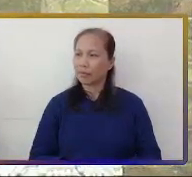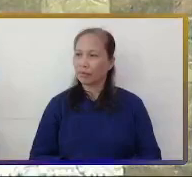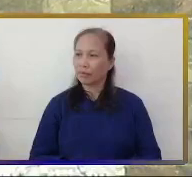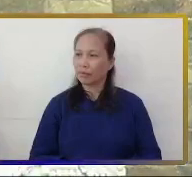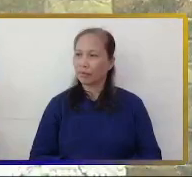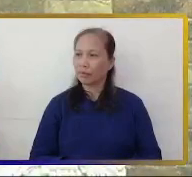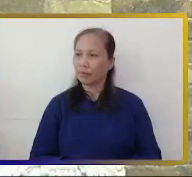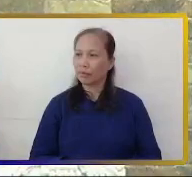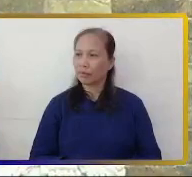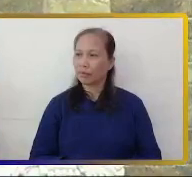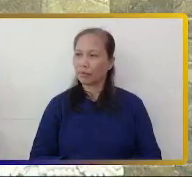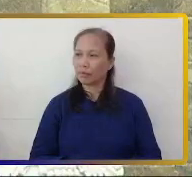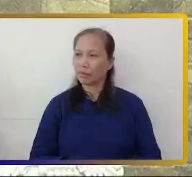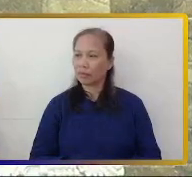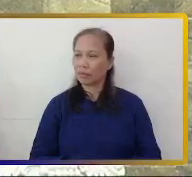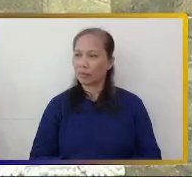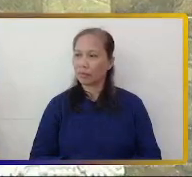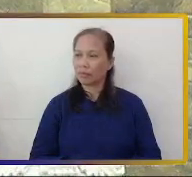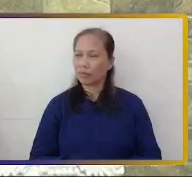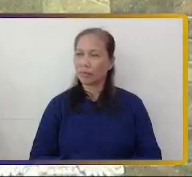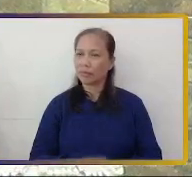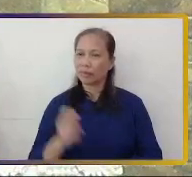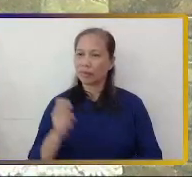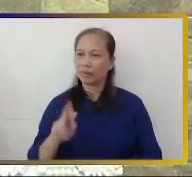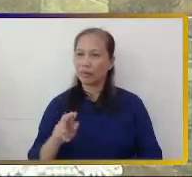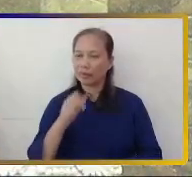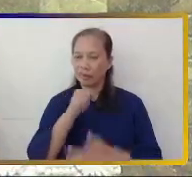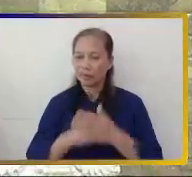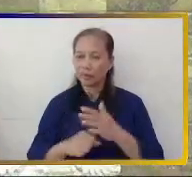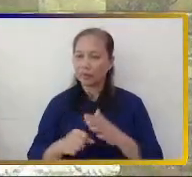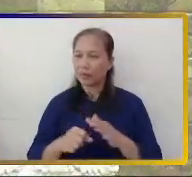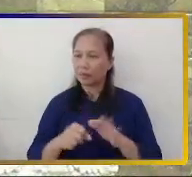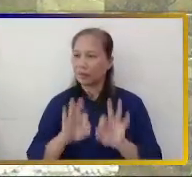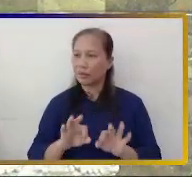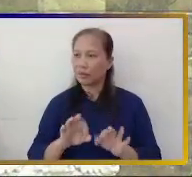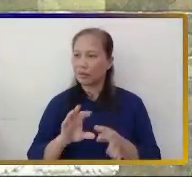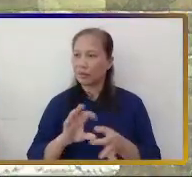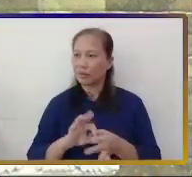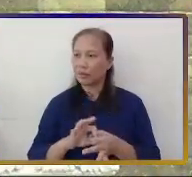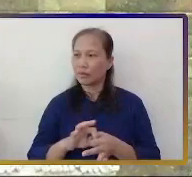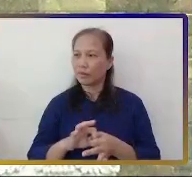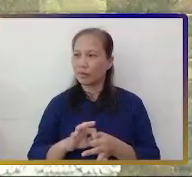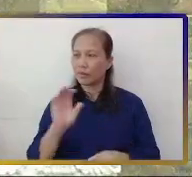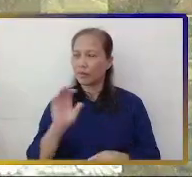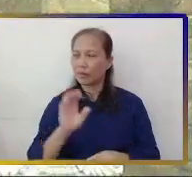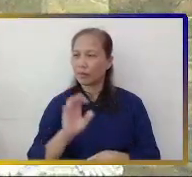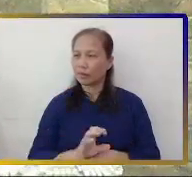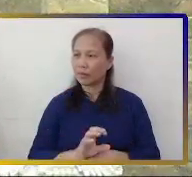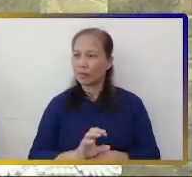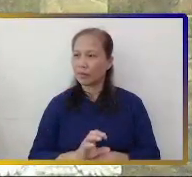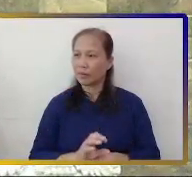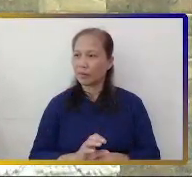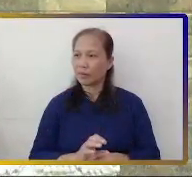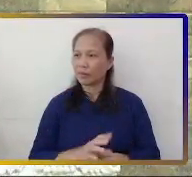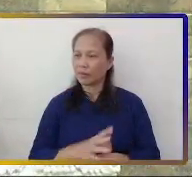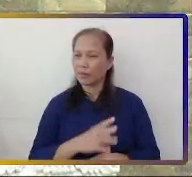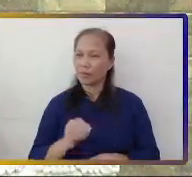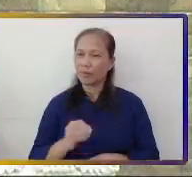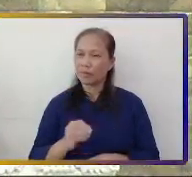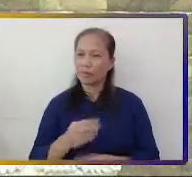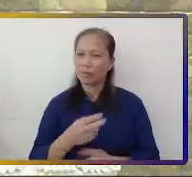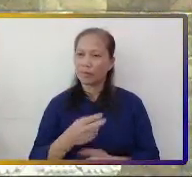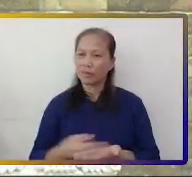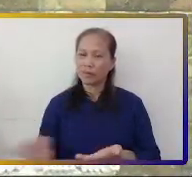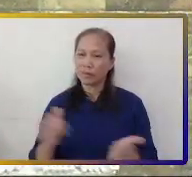yung kanilang simple form of Church government and then with regards to baptism ay yung kanilang rejection mga